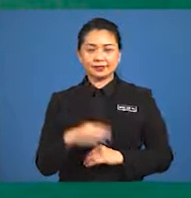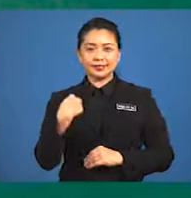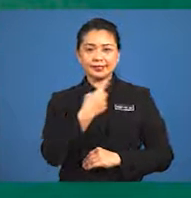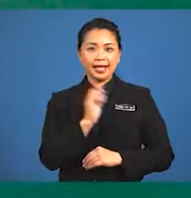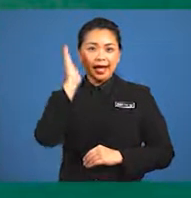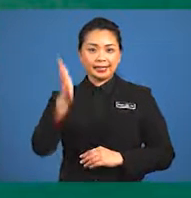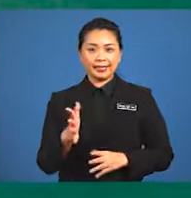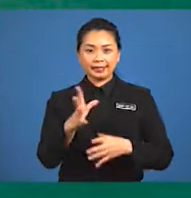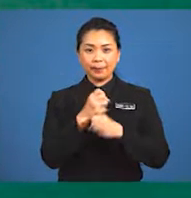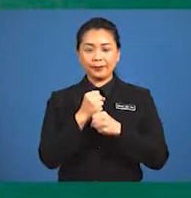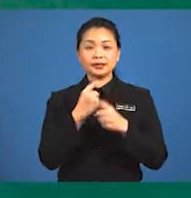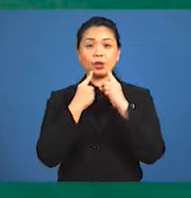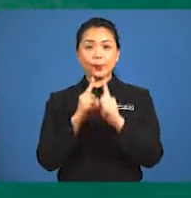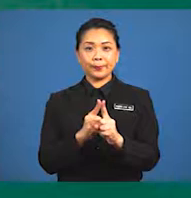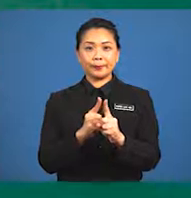Kita akan dapat jawapan